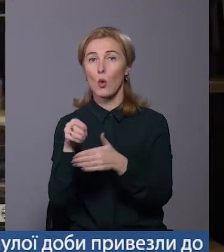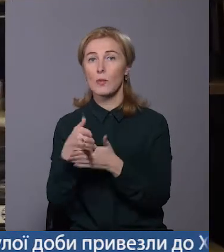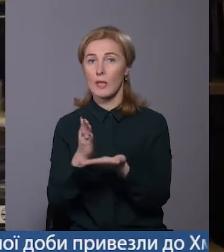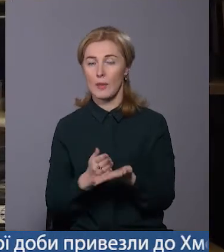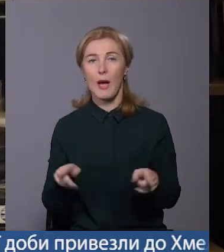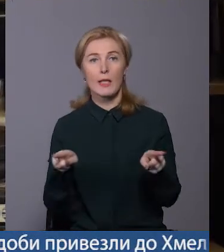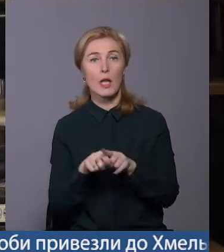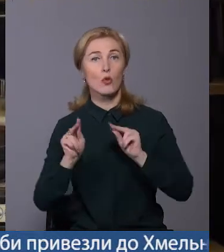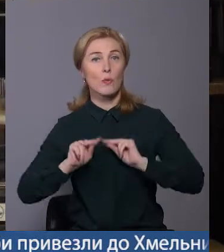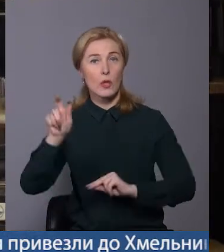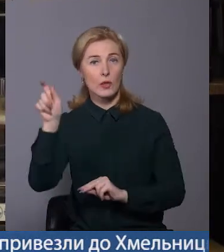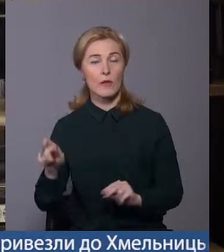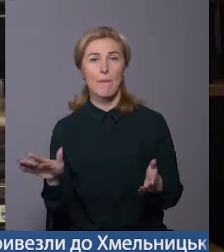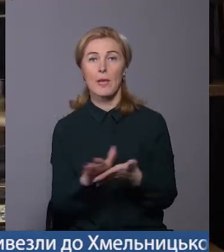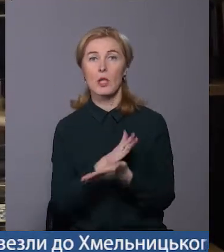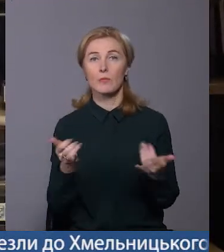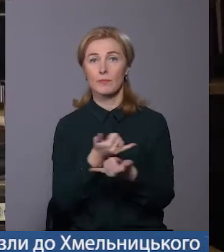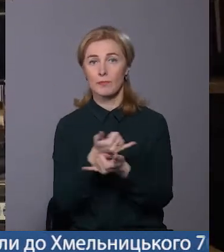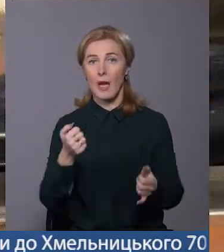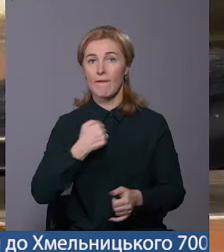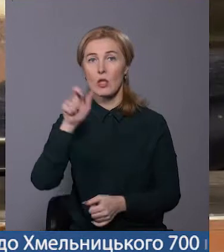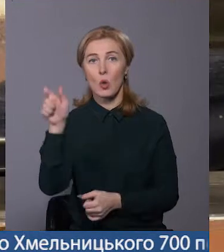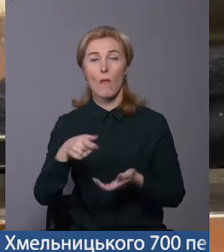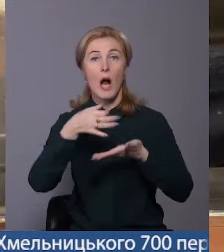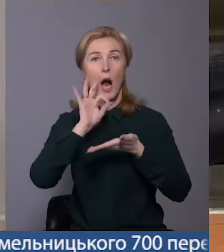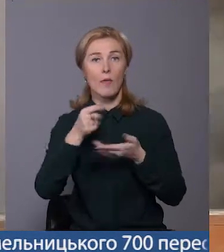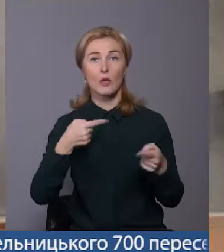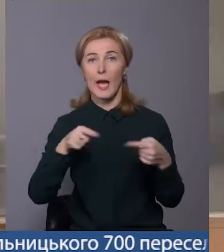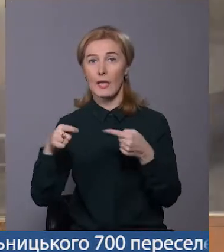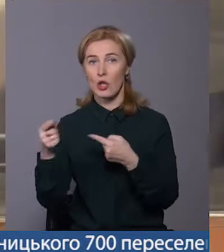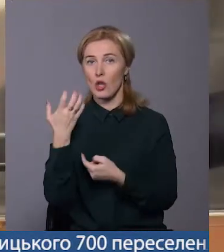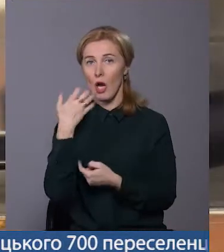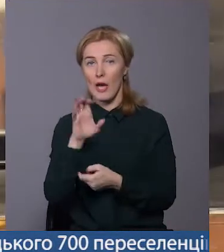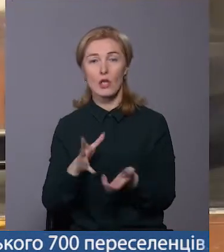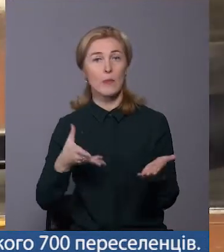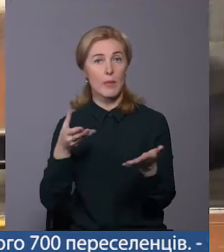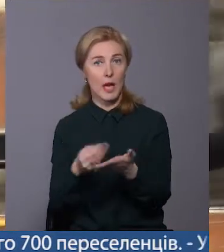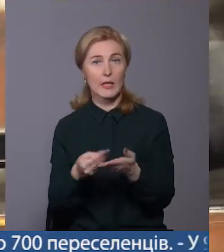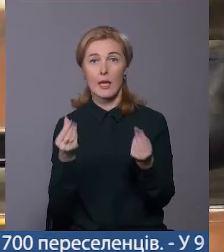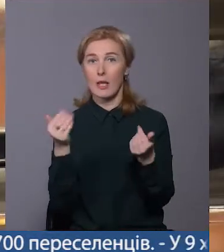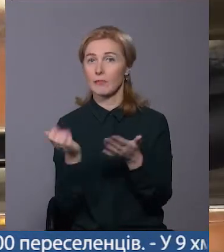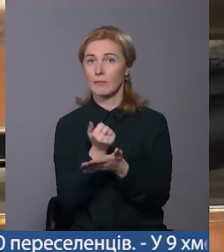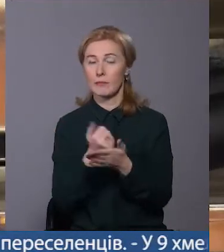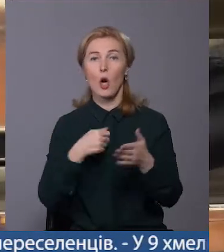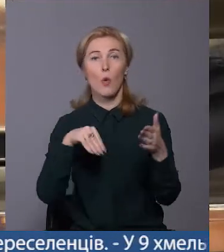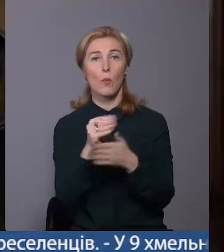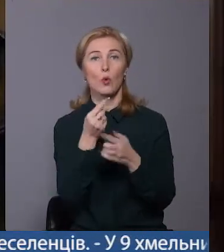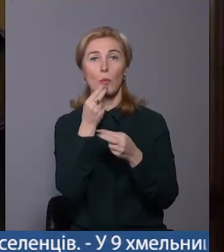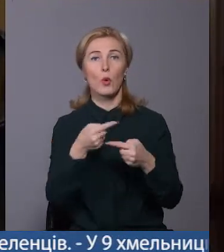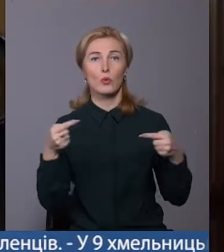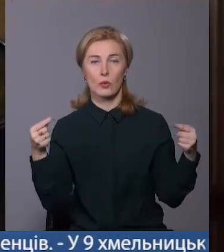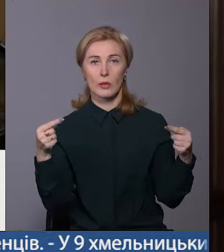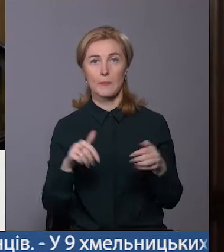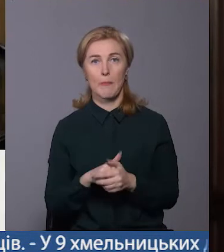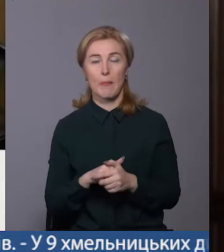Також працівники закладу безкоштовно частують військових кавою. Для інших гарячі напої платні. На зароблені кошти купують продукти.